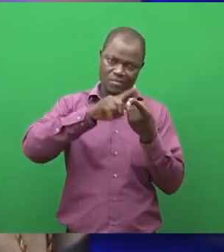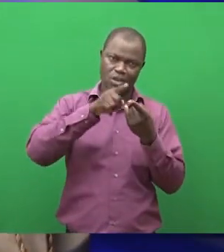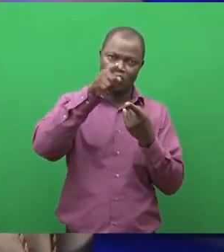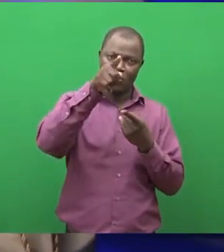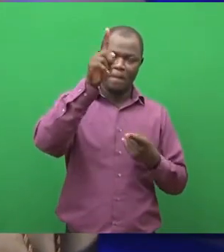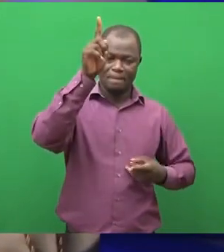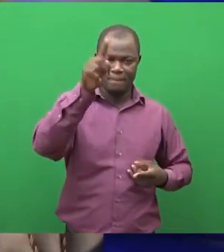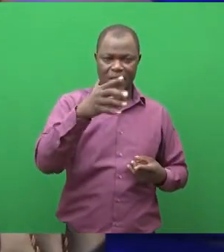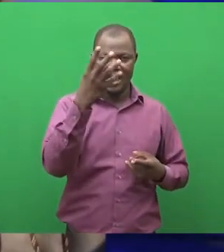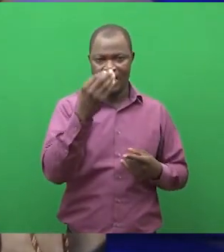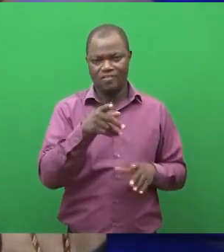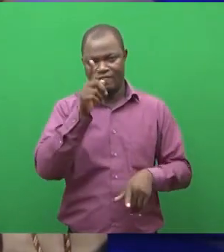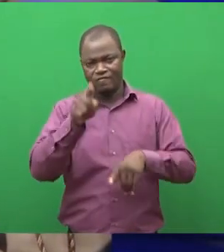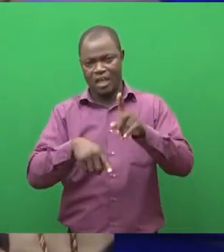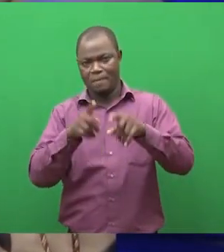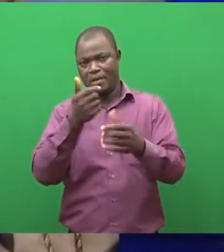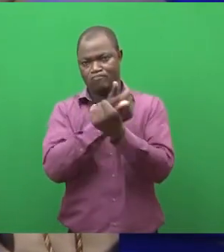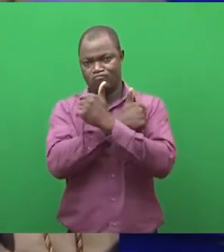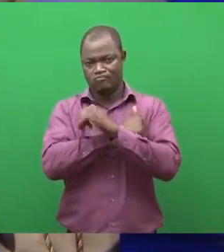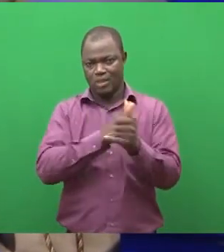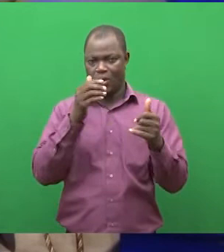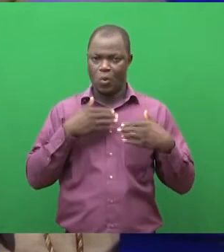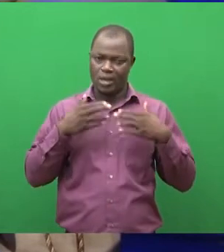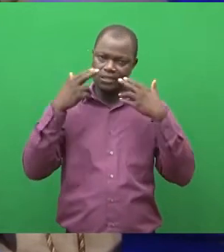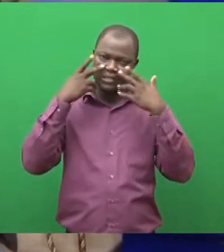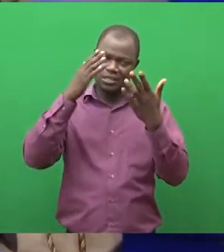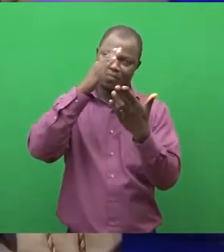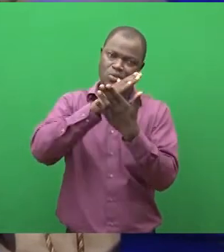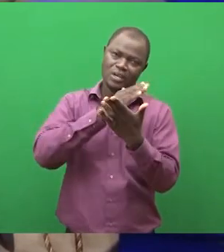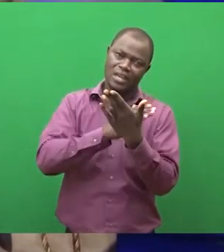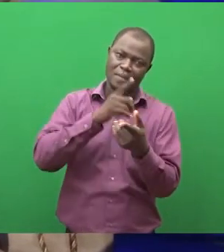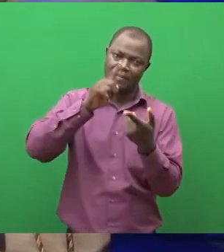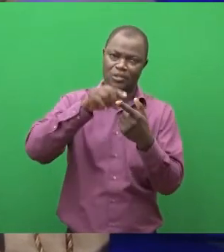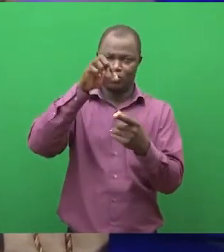ne famba kwakanaka muve nekuona chirongwa chenyu muve